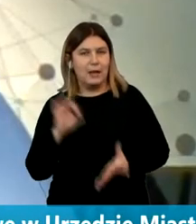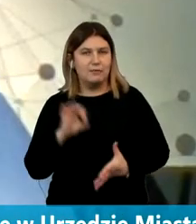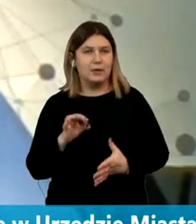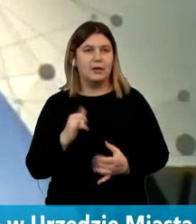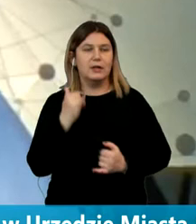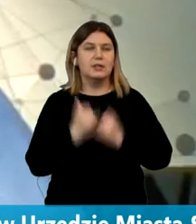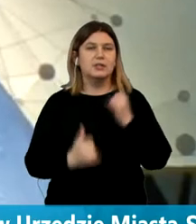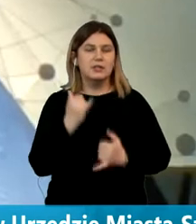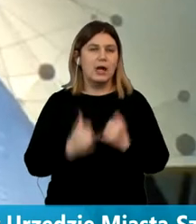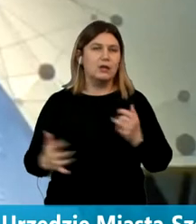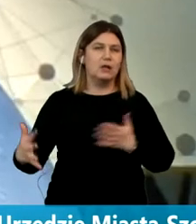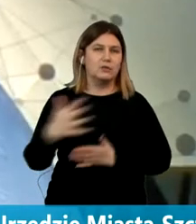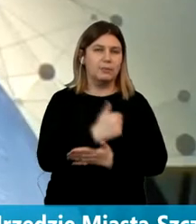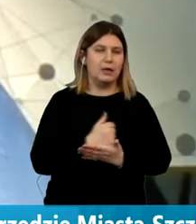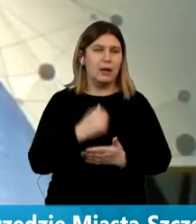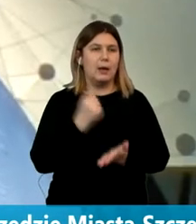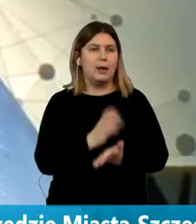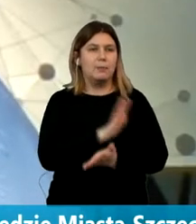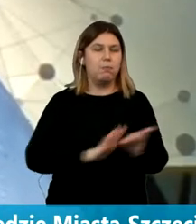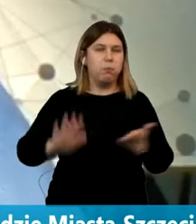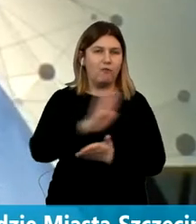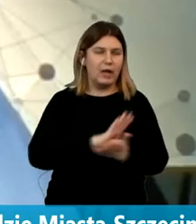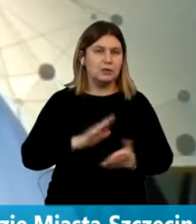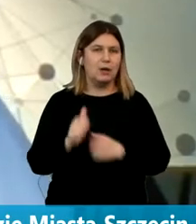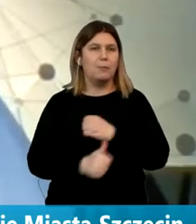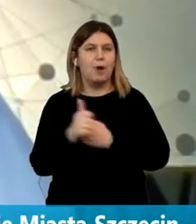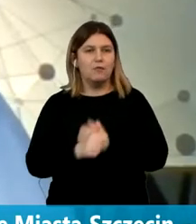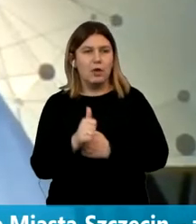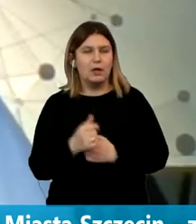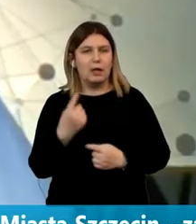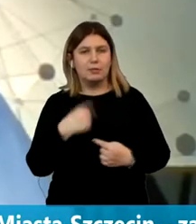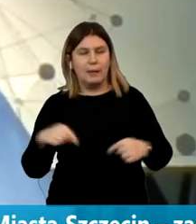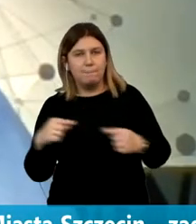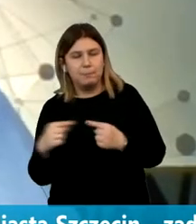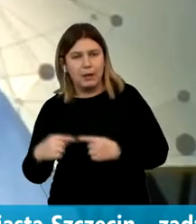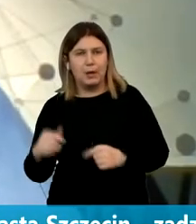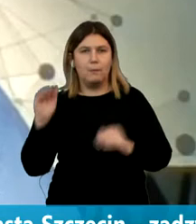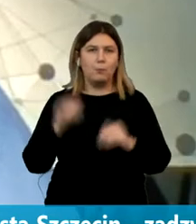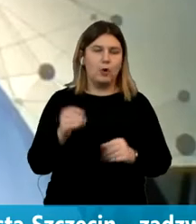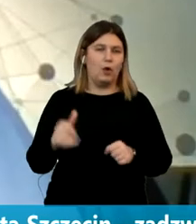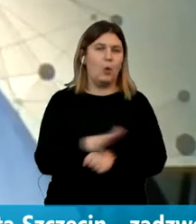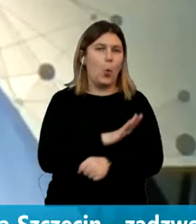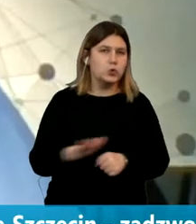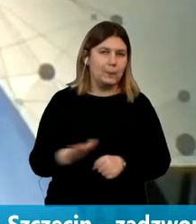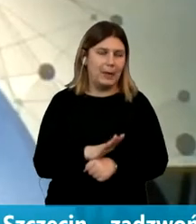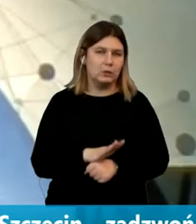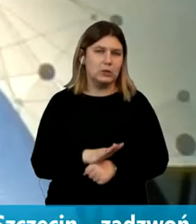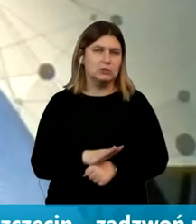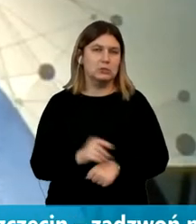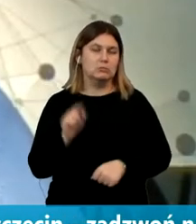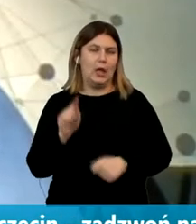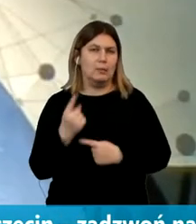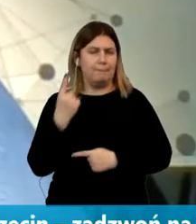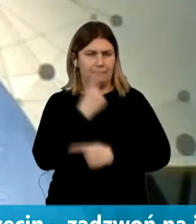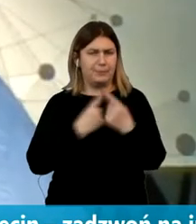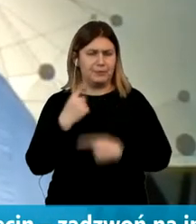jeśli te dane zbierane z poszczególnych powiatów powodowały pewne nieścisłości, to przecież można je zawsze uzupełnić i myślę, że jest to